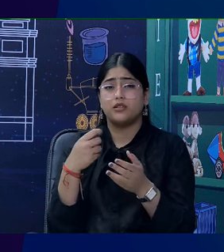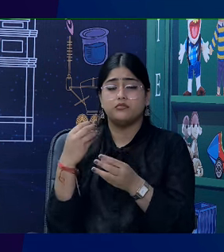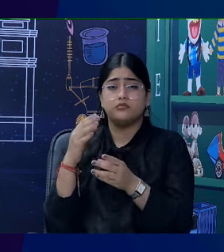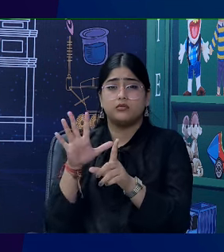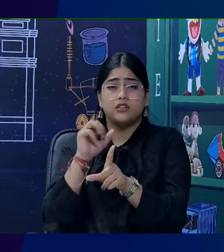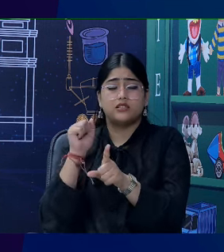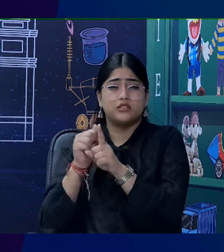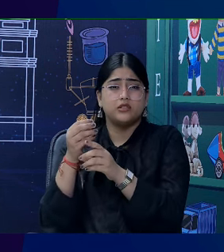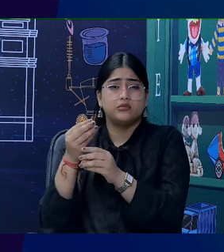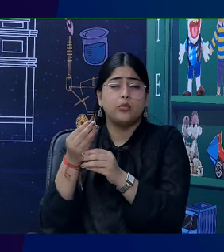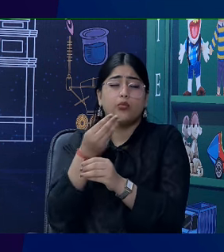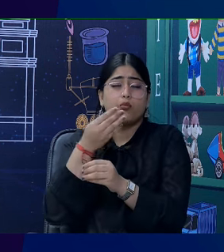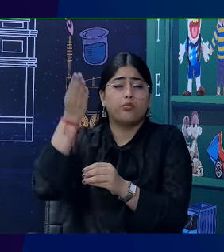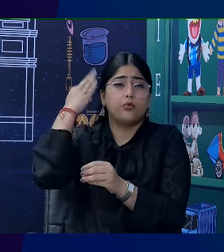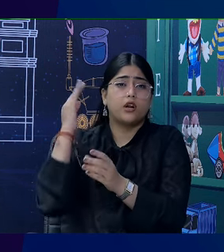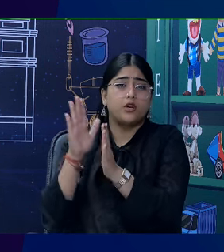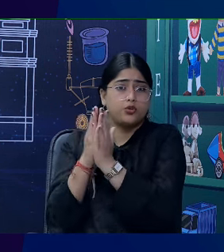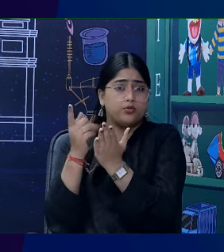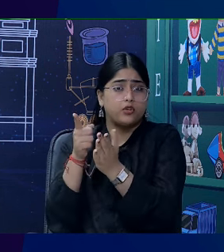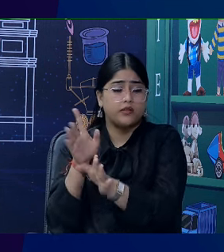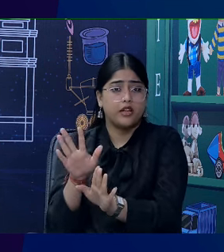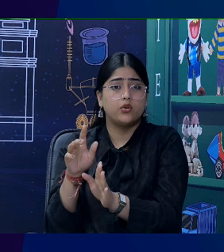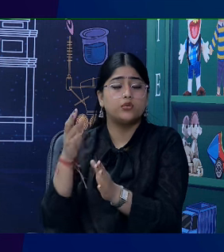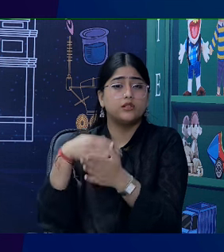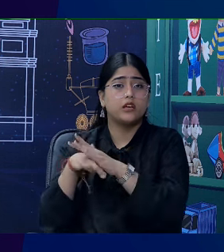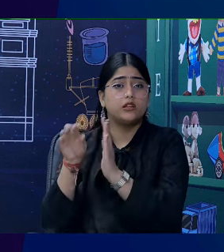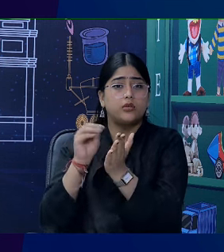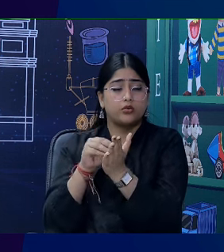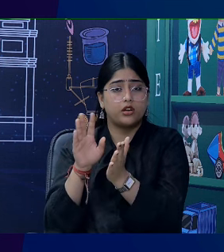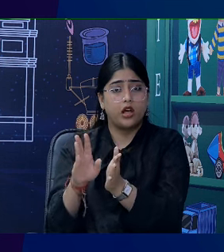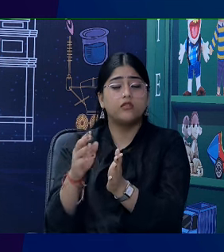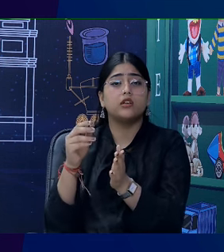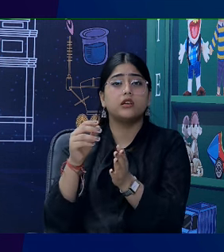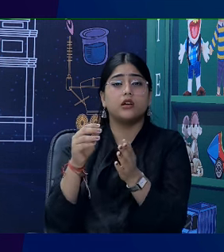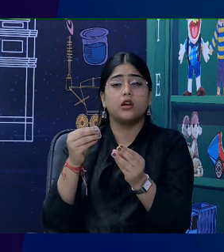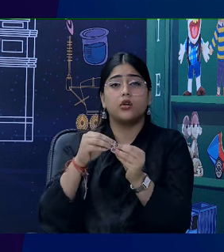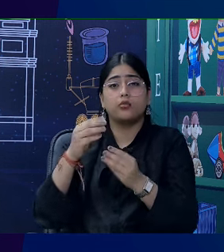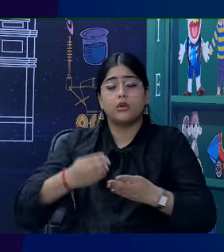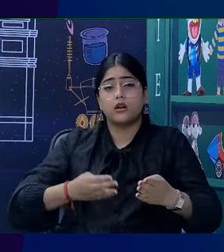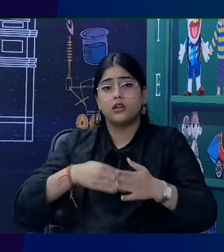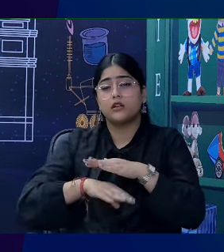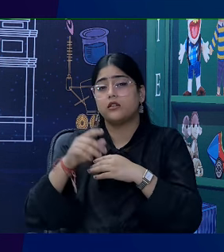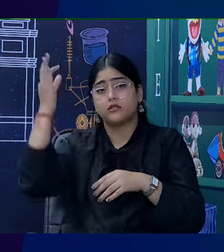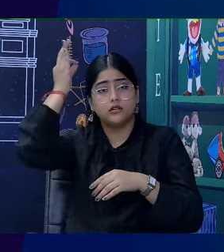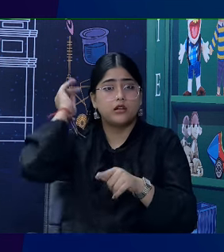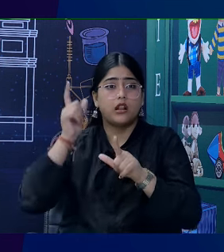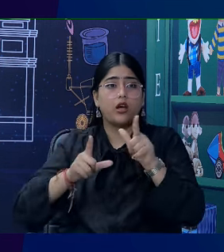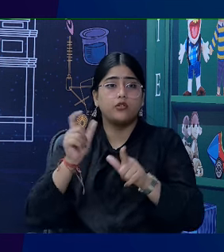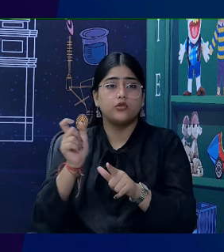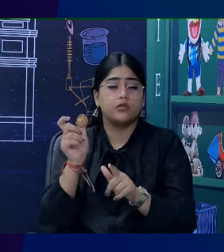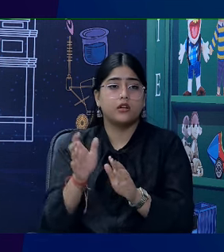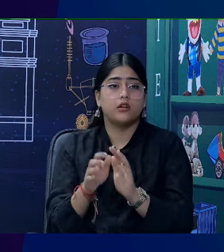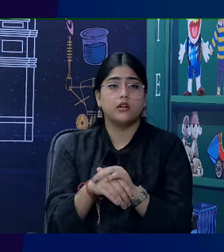भाषाए नहीं बोलते लेकिन शुरू के जो ग्रंथ थे उसमें संस्कृत का बहुत ज्यादा प्रभाव मिला है हमें तो यह देखिए